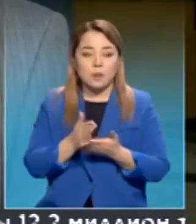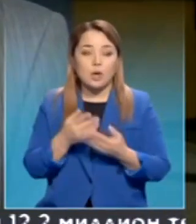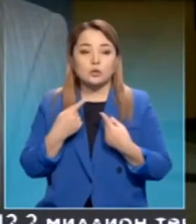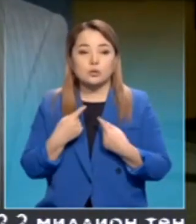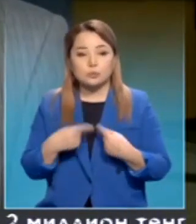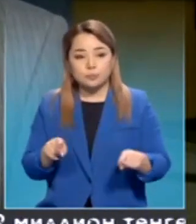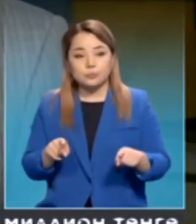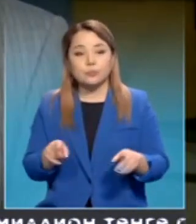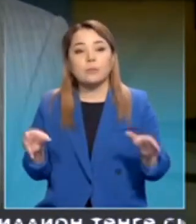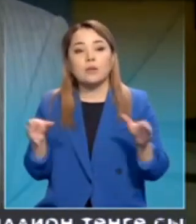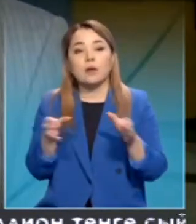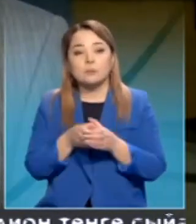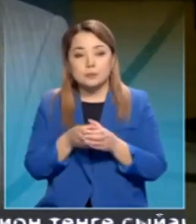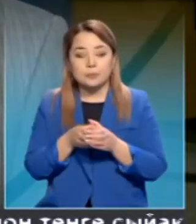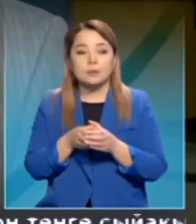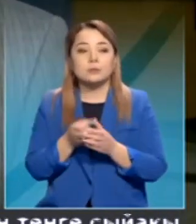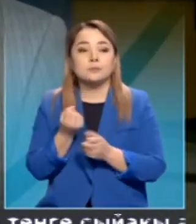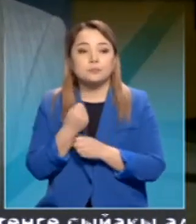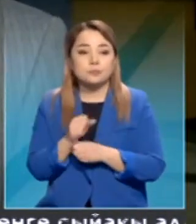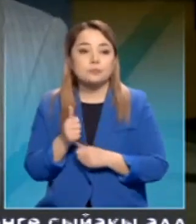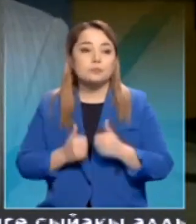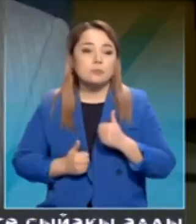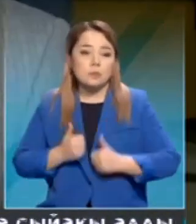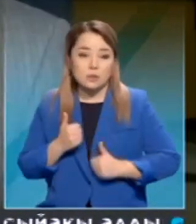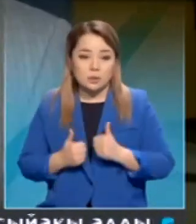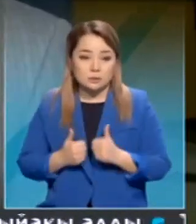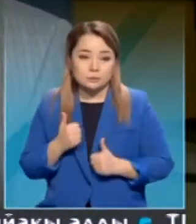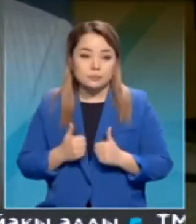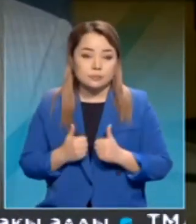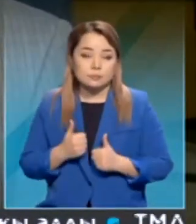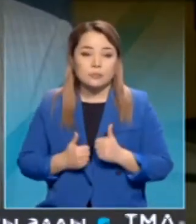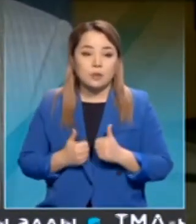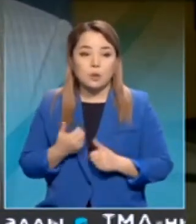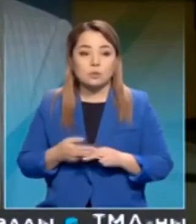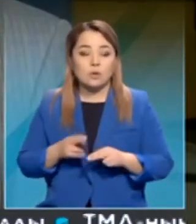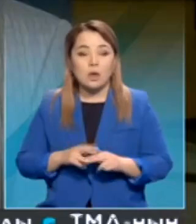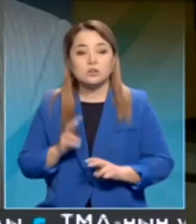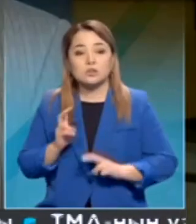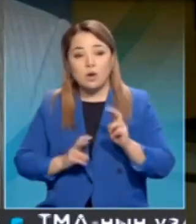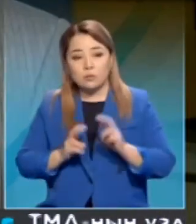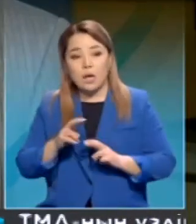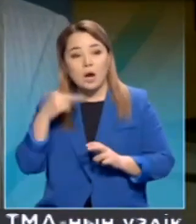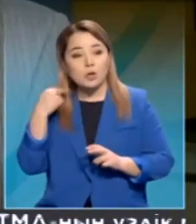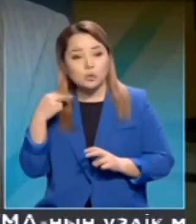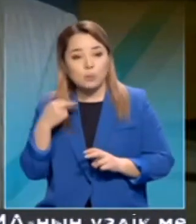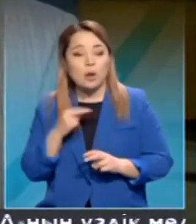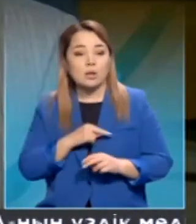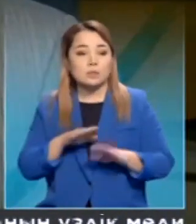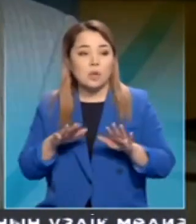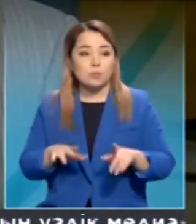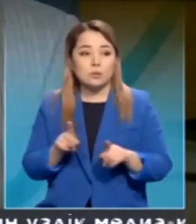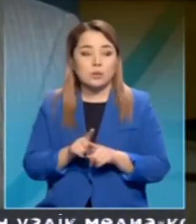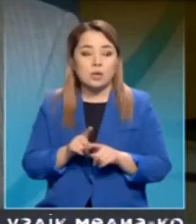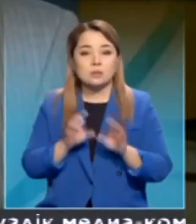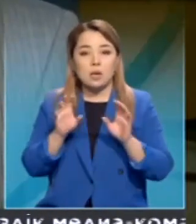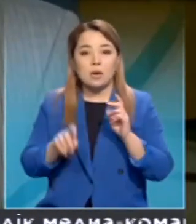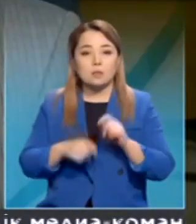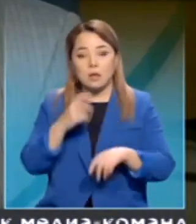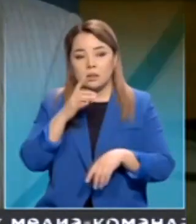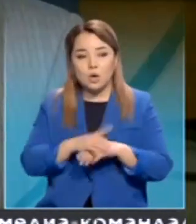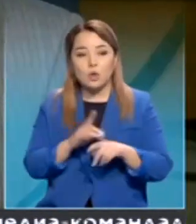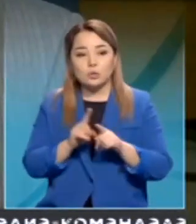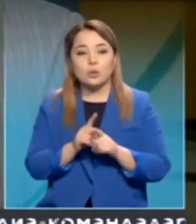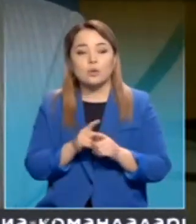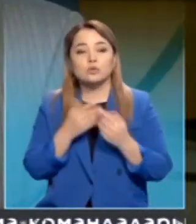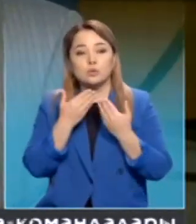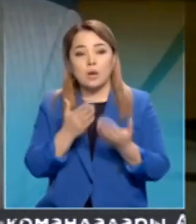компания выиграла тендер. Соңғы тендерді бәсекелес зауыт ұтып алды. Ақтөбелік кәсіпорын бұл тендерді заңсыз деп тануды сұрап